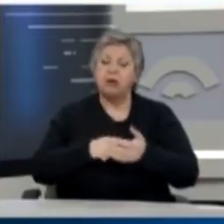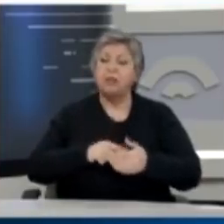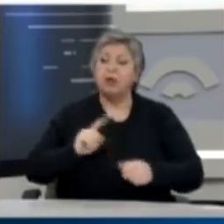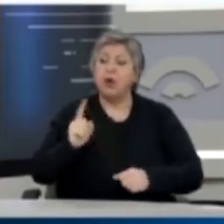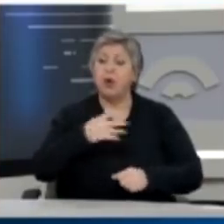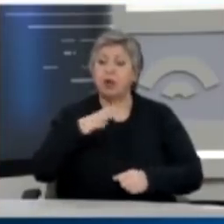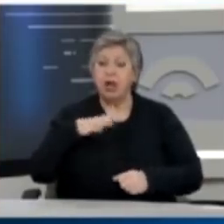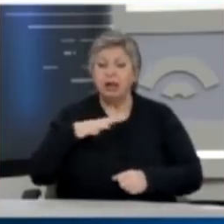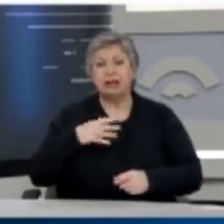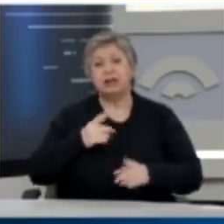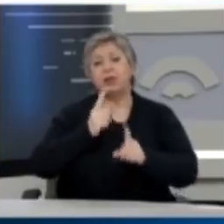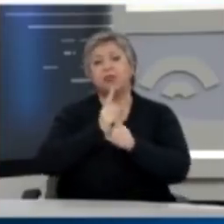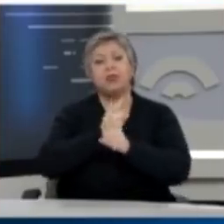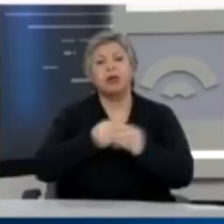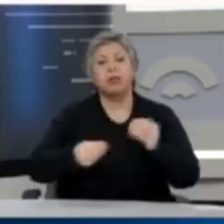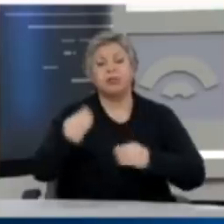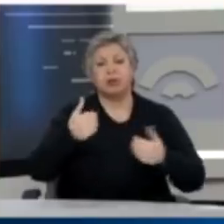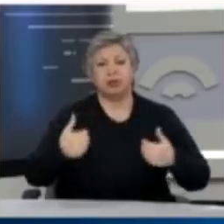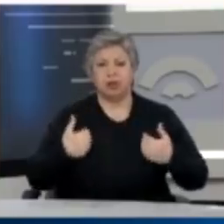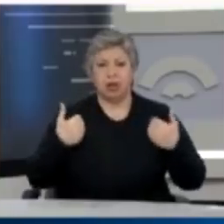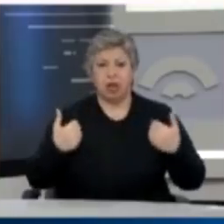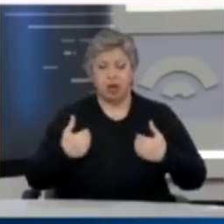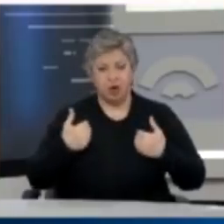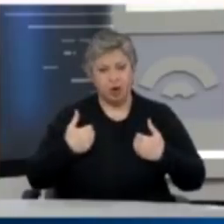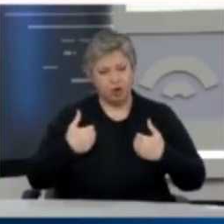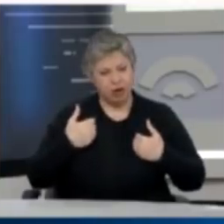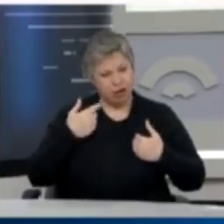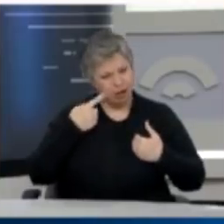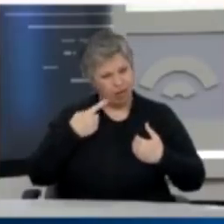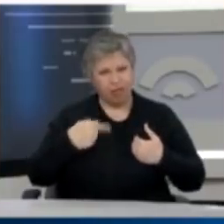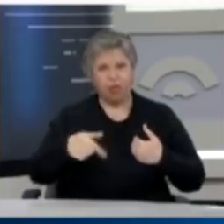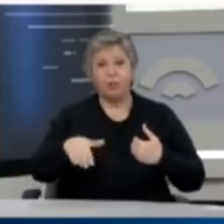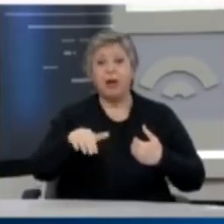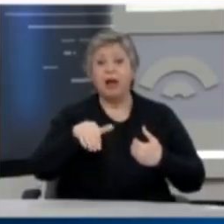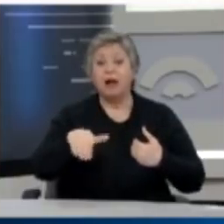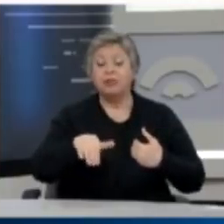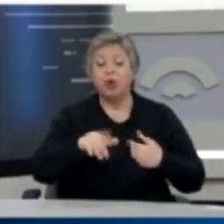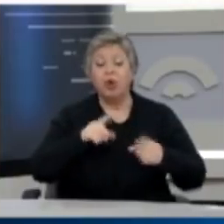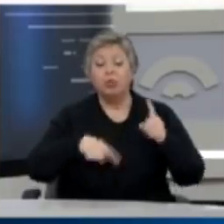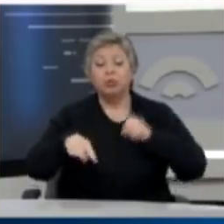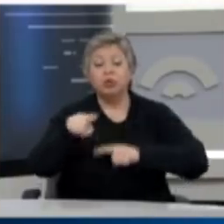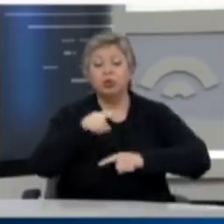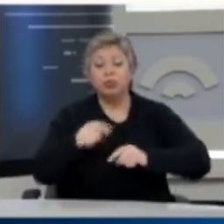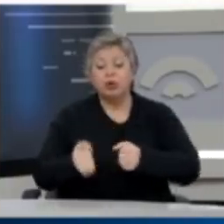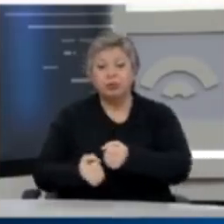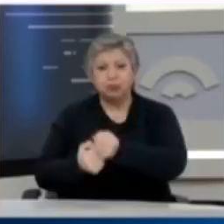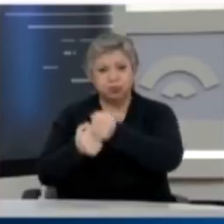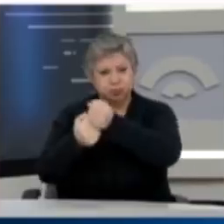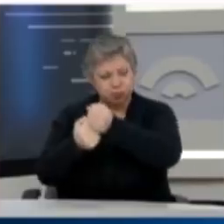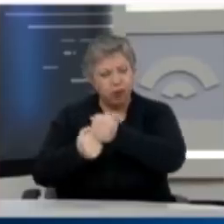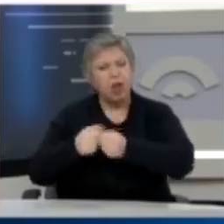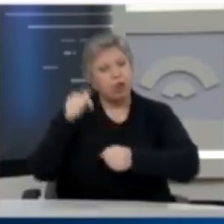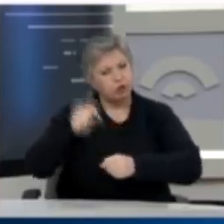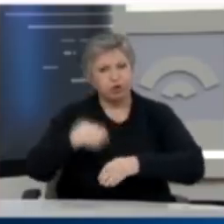και ένα επιπλέον κριτήριο εν όψη και των τοπικών εκλογών του Μαΐου. Κυρίες και κύριοι